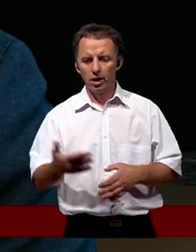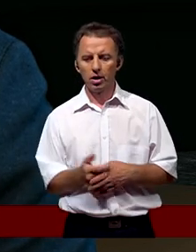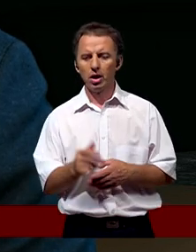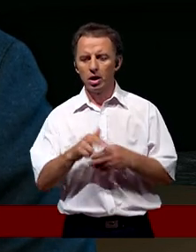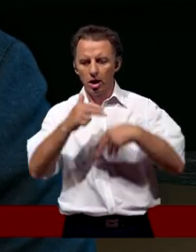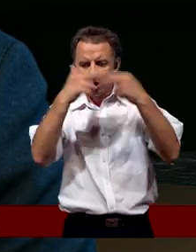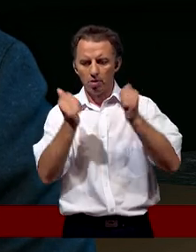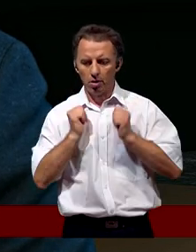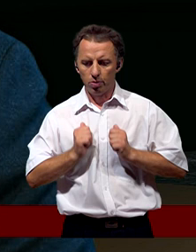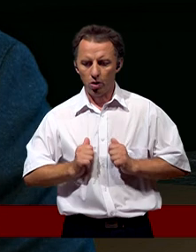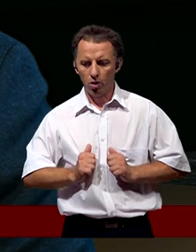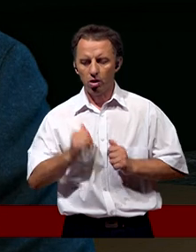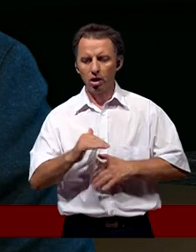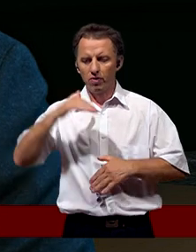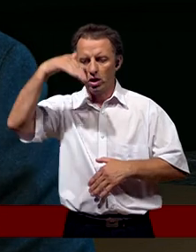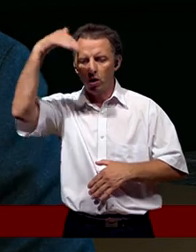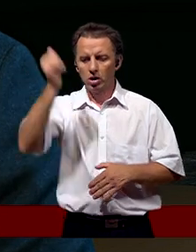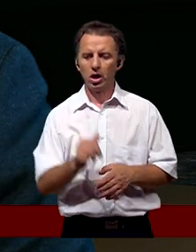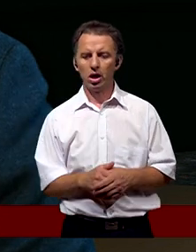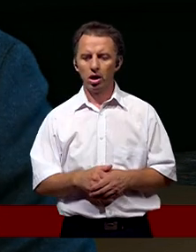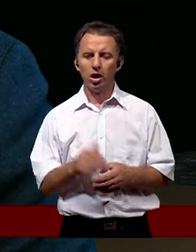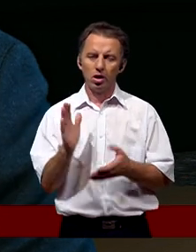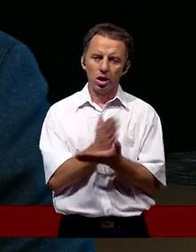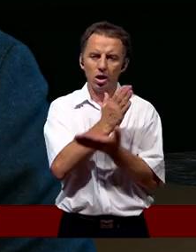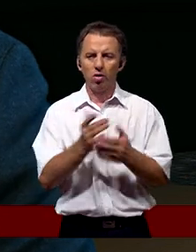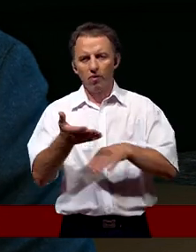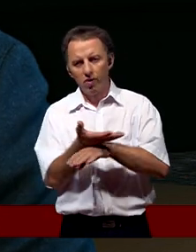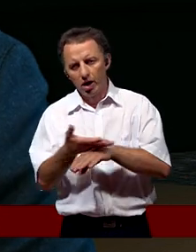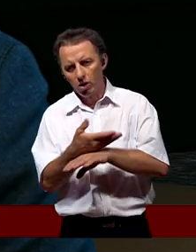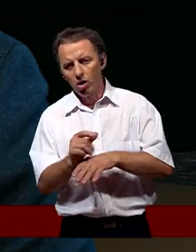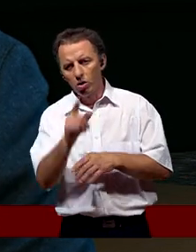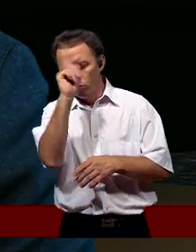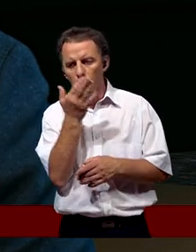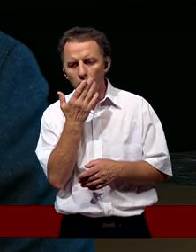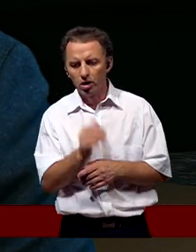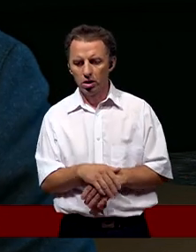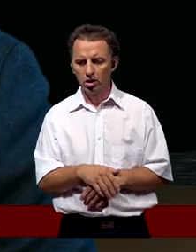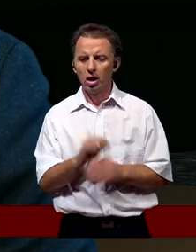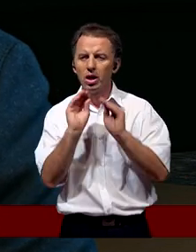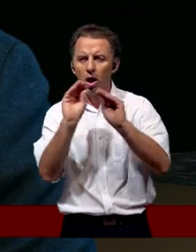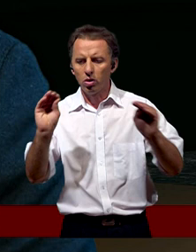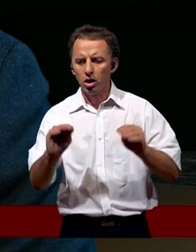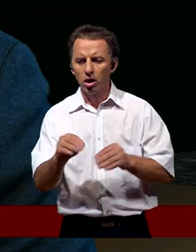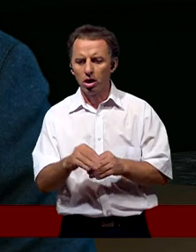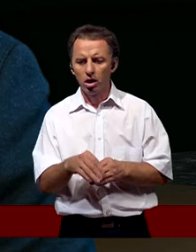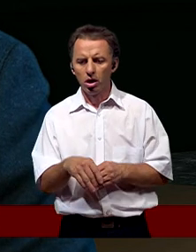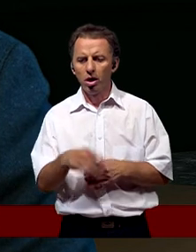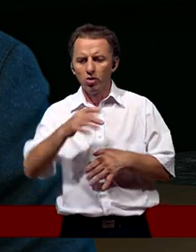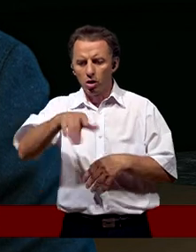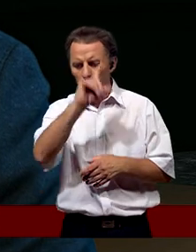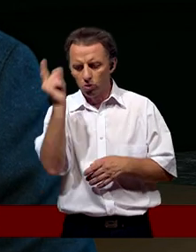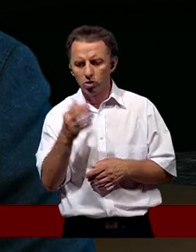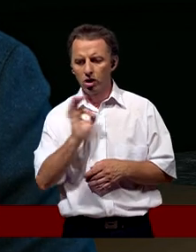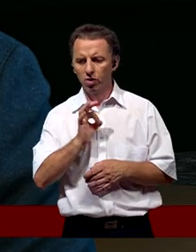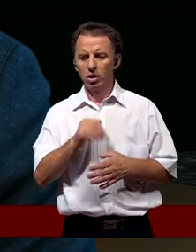Pańskim, na niebie pokój i chwała na wysokościach. A niektórzy faryzeusze z tłumu mówili do niego: Nauczycielu, zgrom